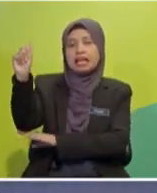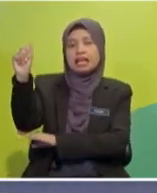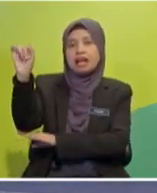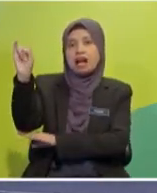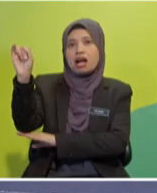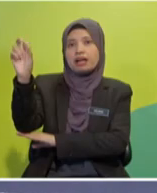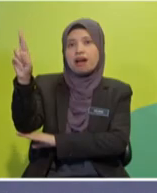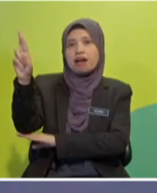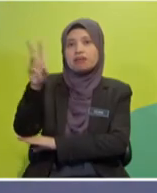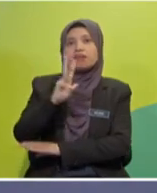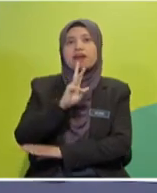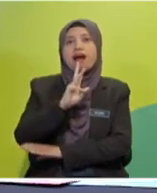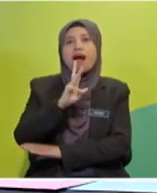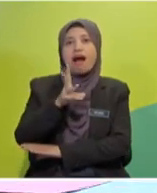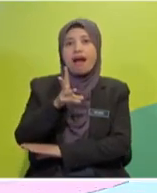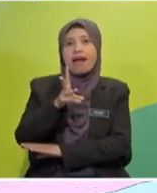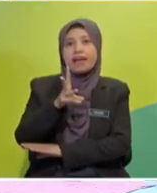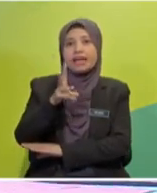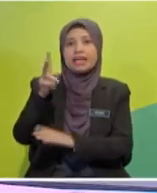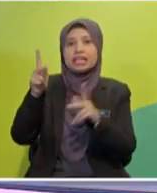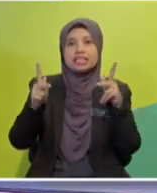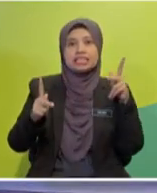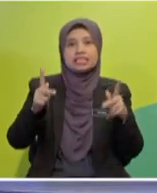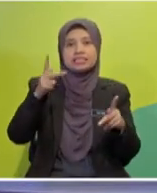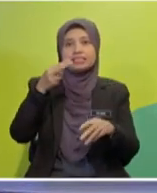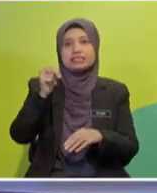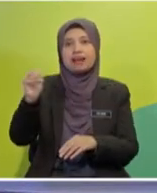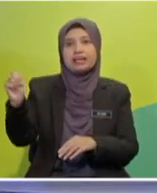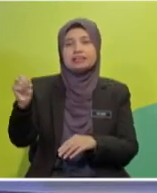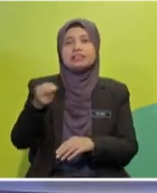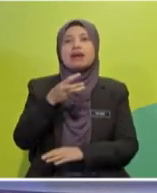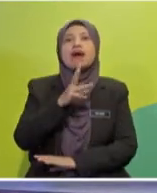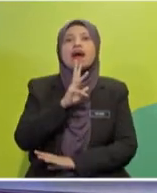A-I-R Air, kenderaan air. Wow,